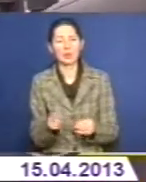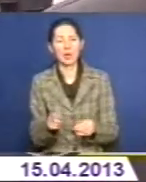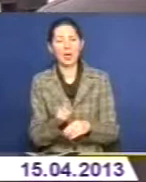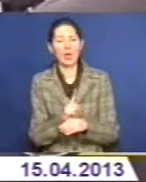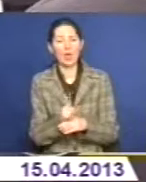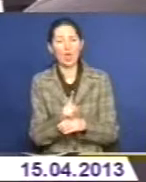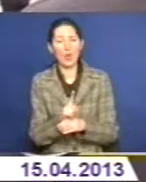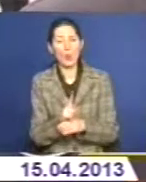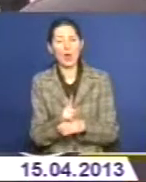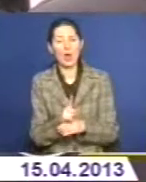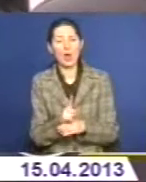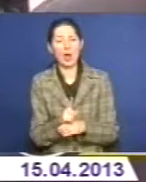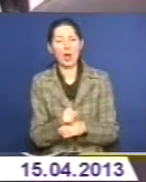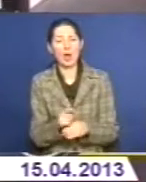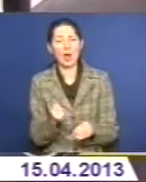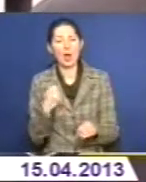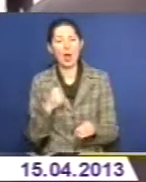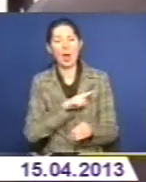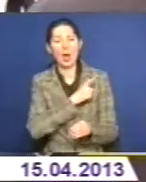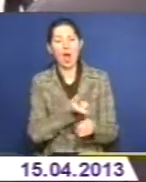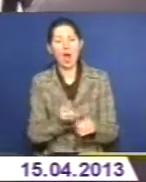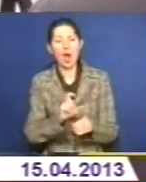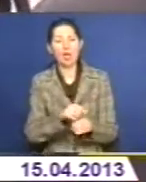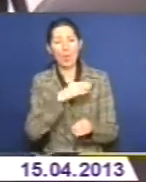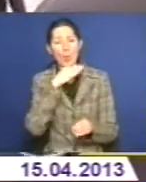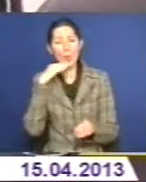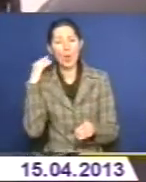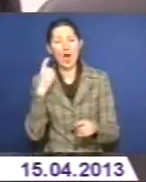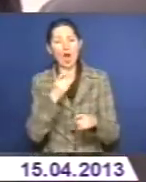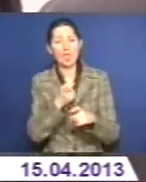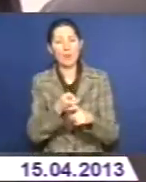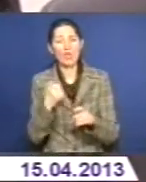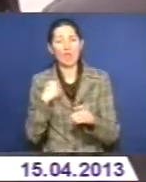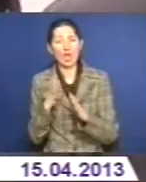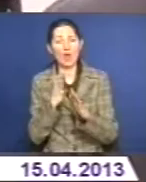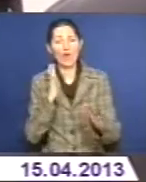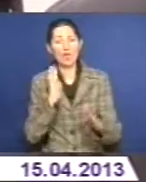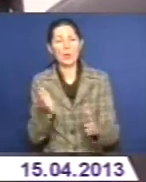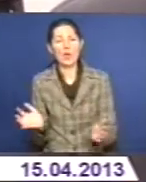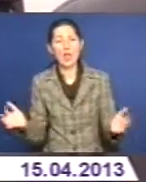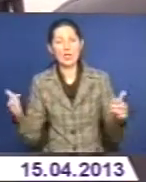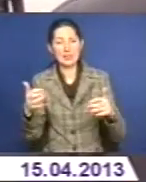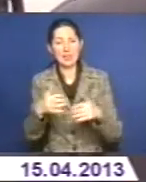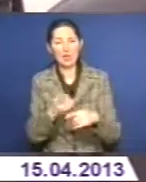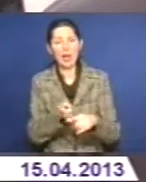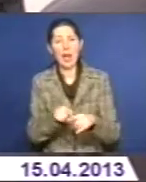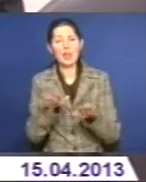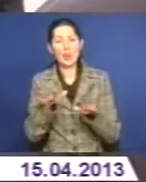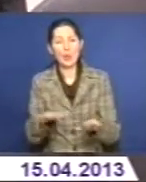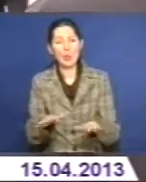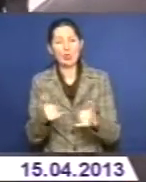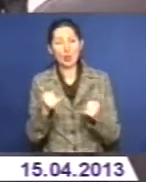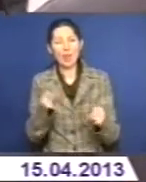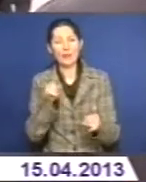Тернополя. Слишком много немецких войск было стянуто к этому месту для